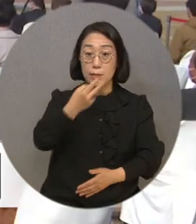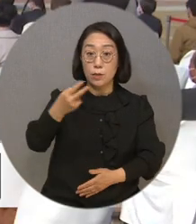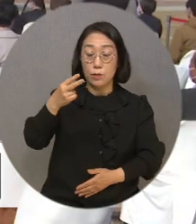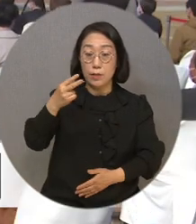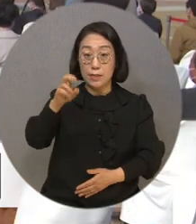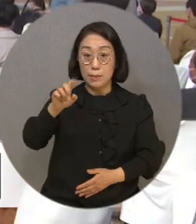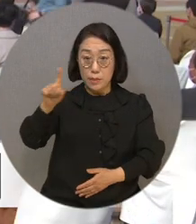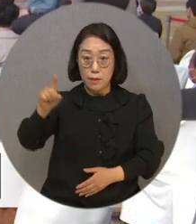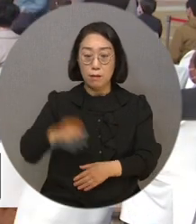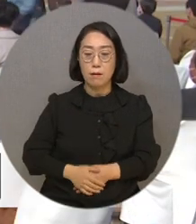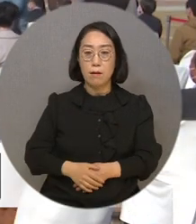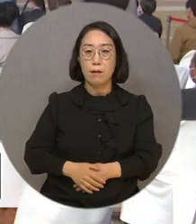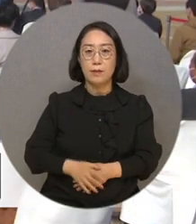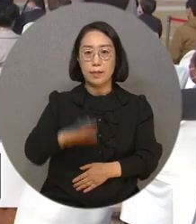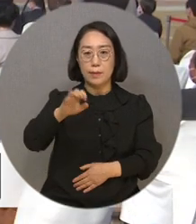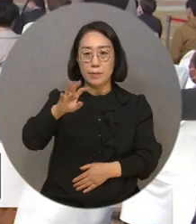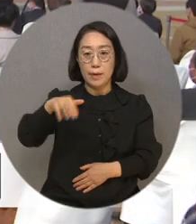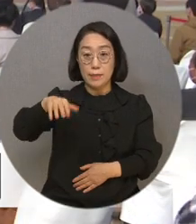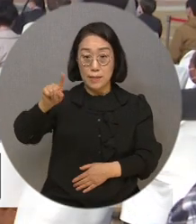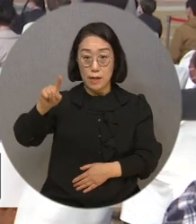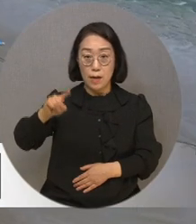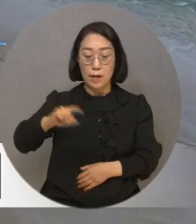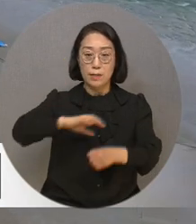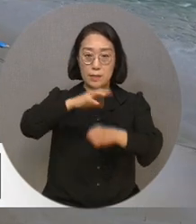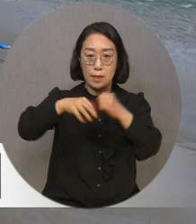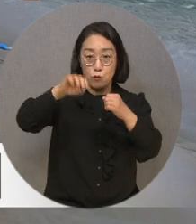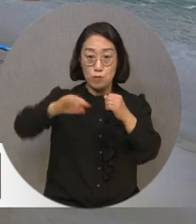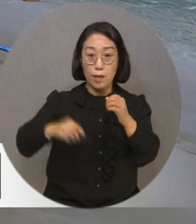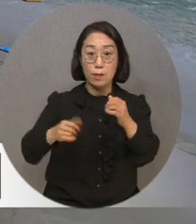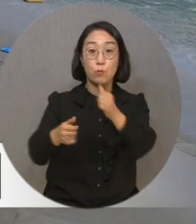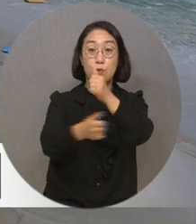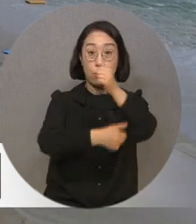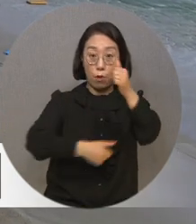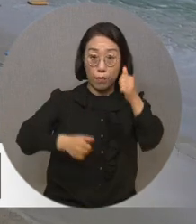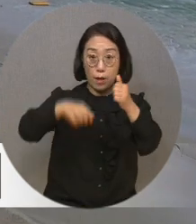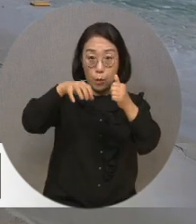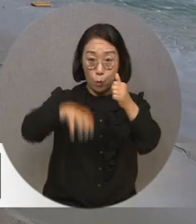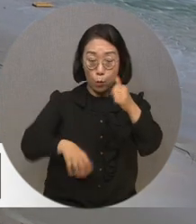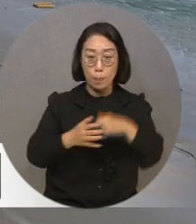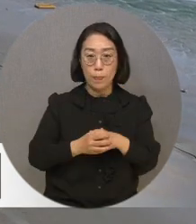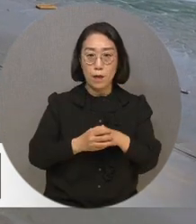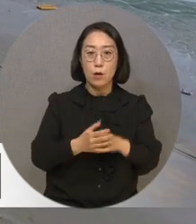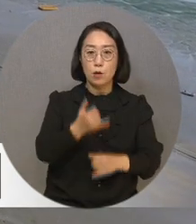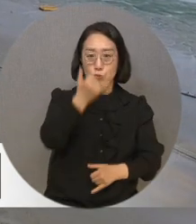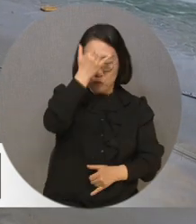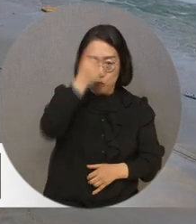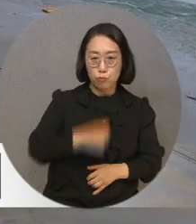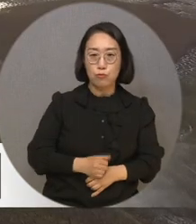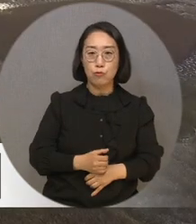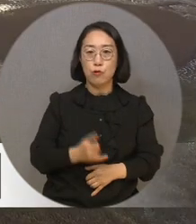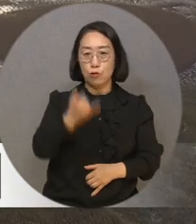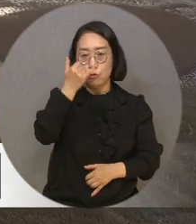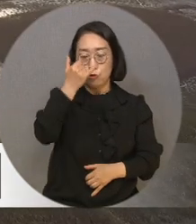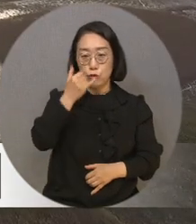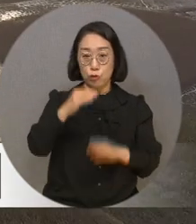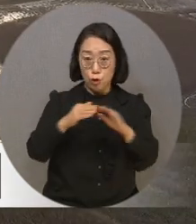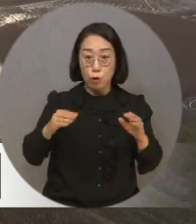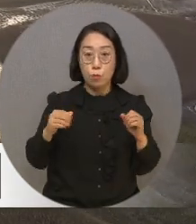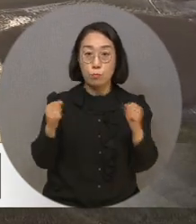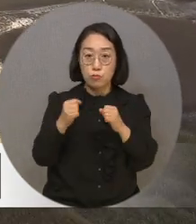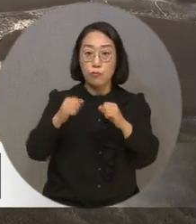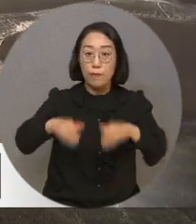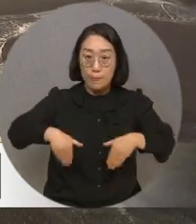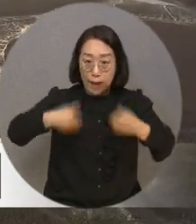7월 제44차 세계유산위원회에서 충남 서천, 전북 고창, 전남 신안, 보성